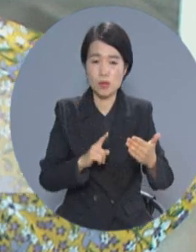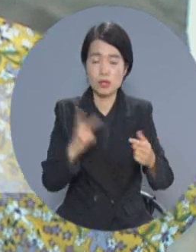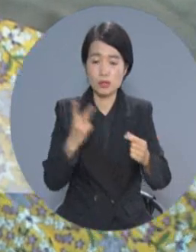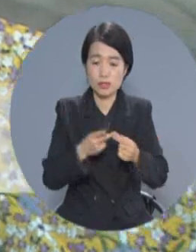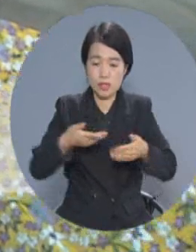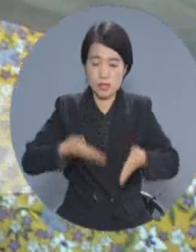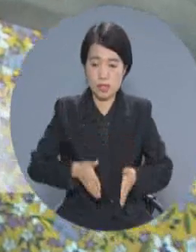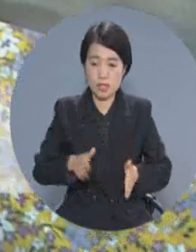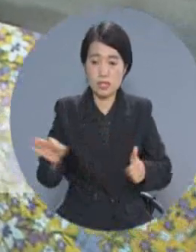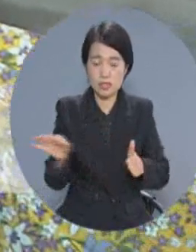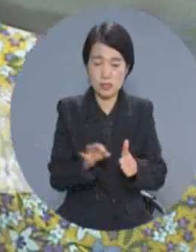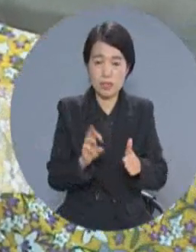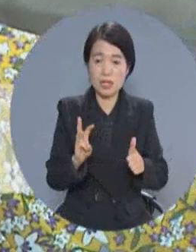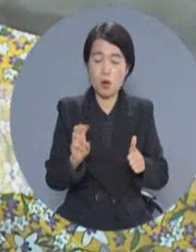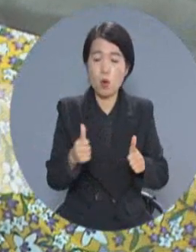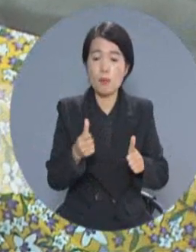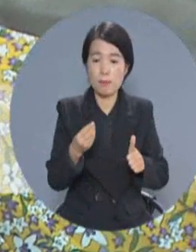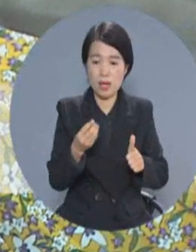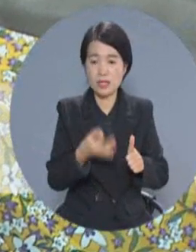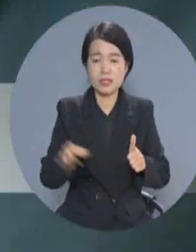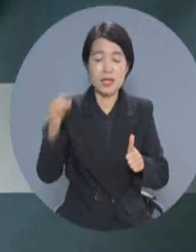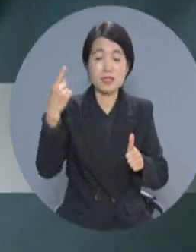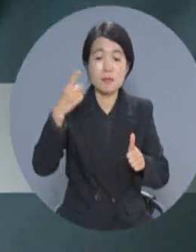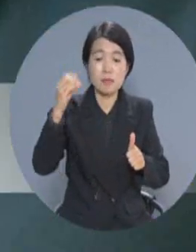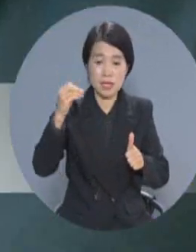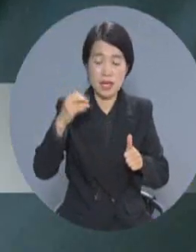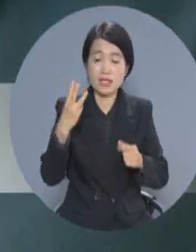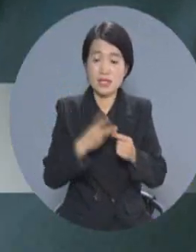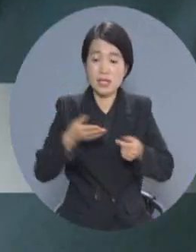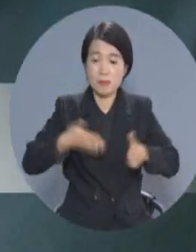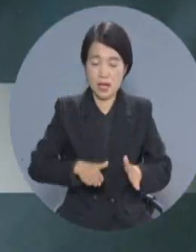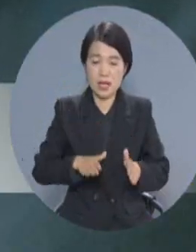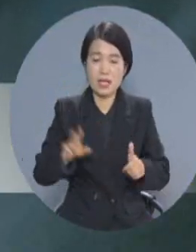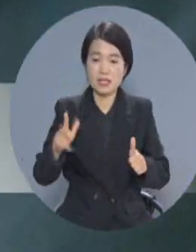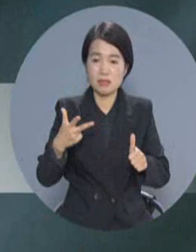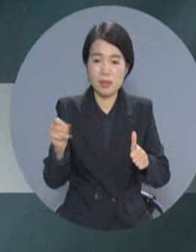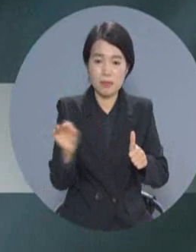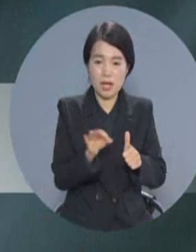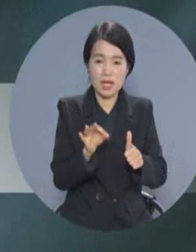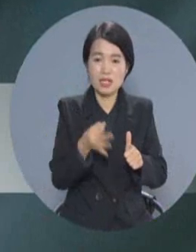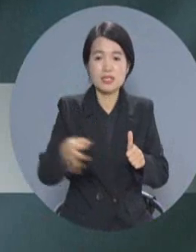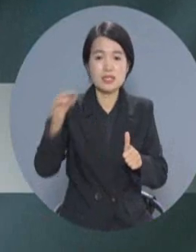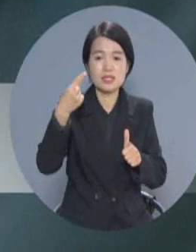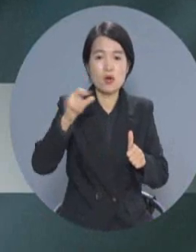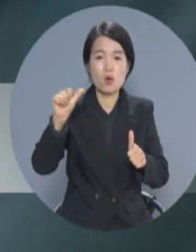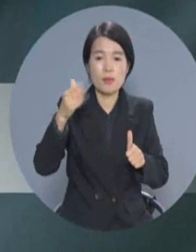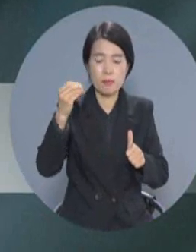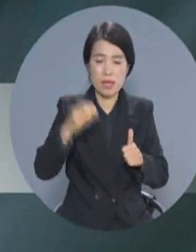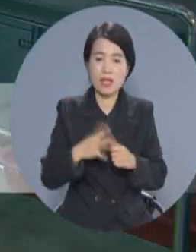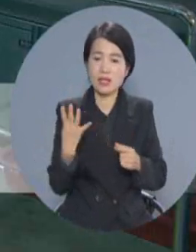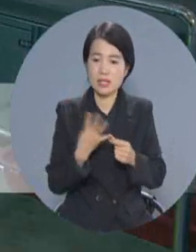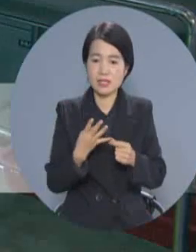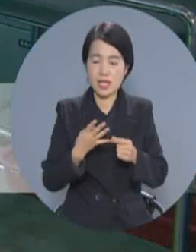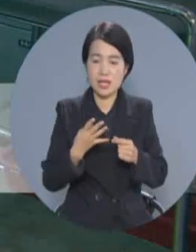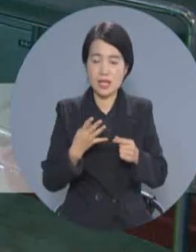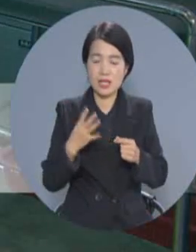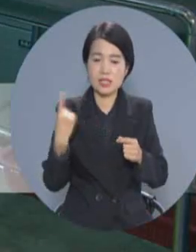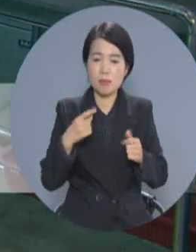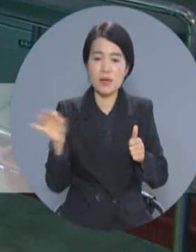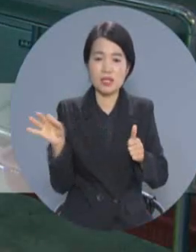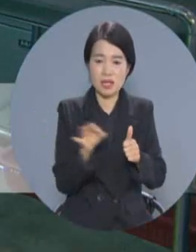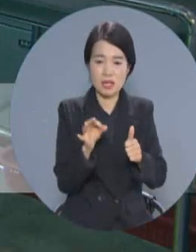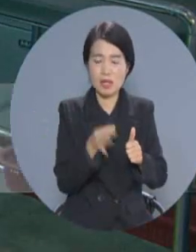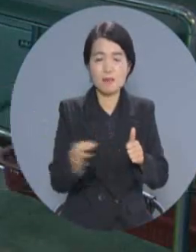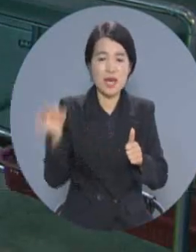둘째 자녀 지원금은 기존 500만 원에서 1000만 원, 셋째는 700만 원에서 1500만 원, 넷째부터는 기존